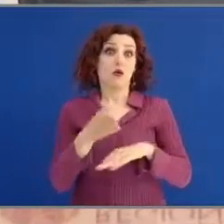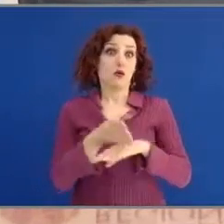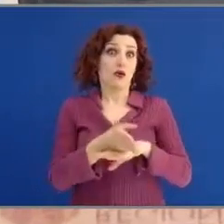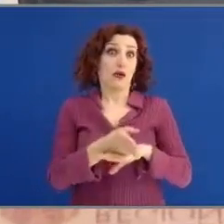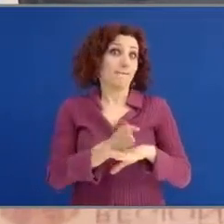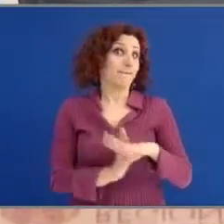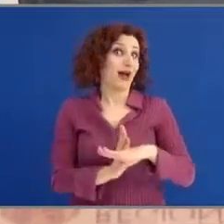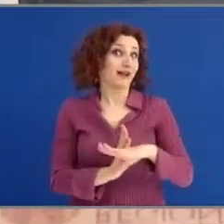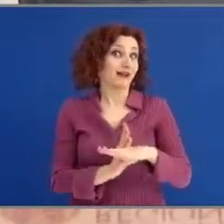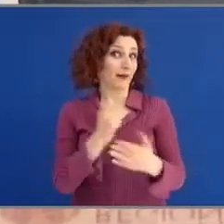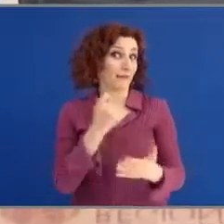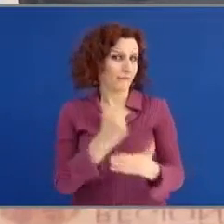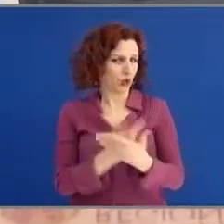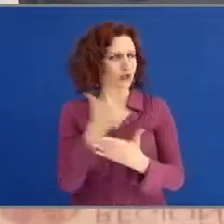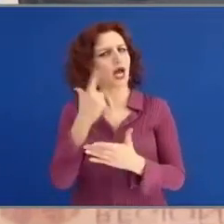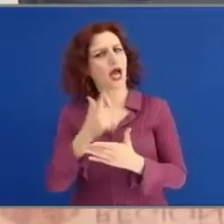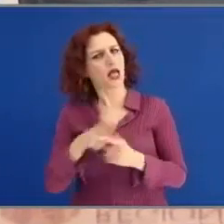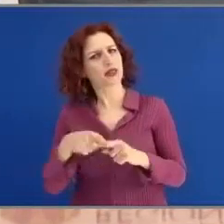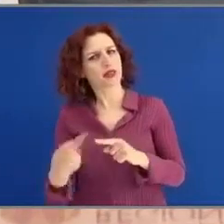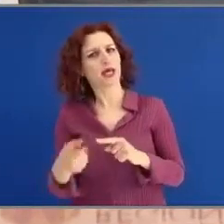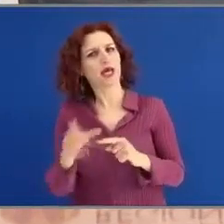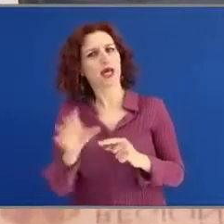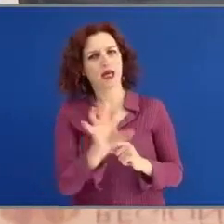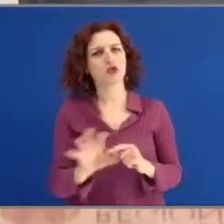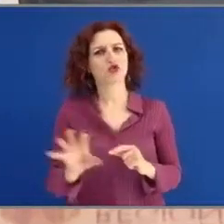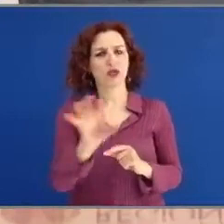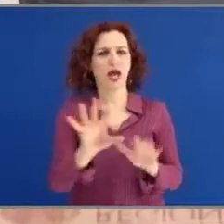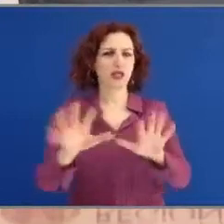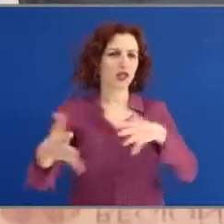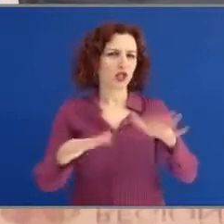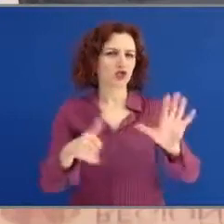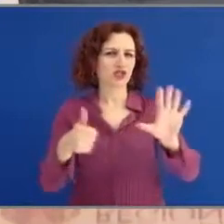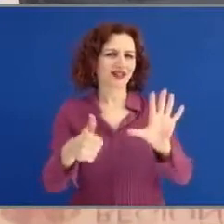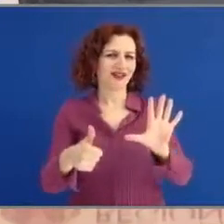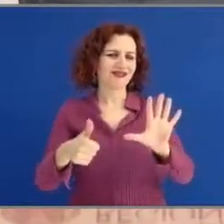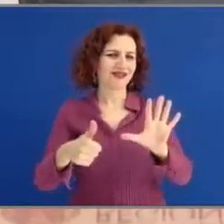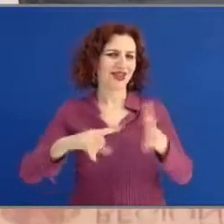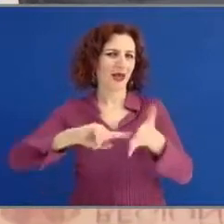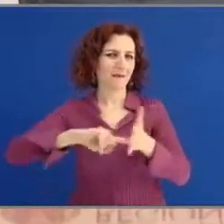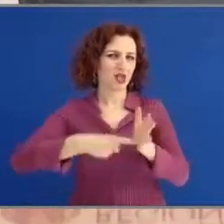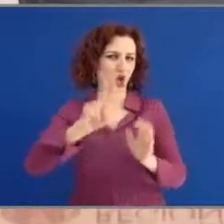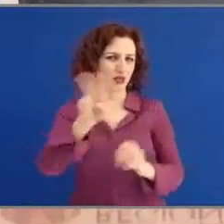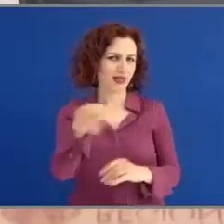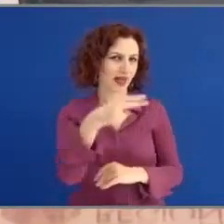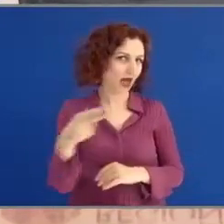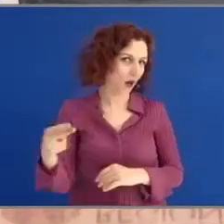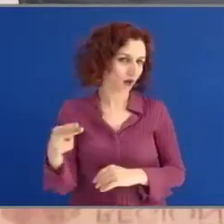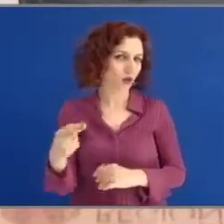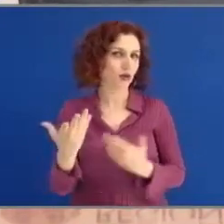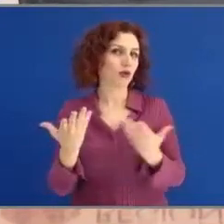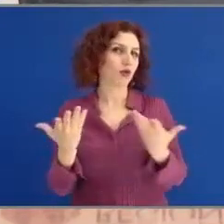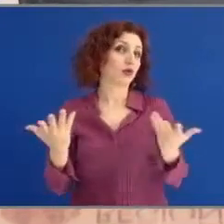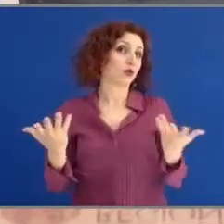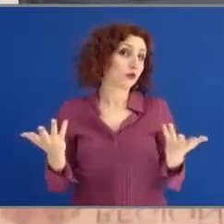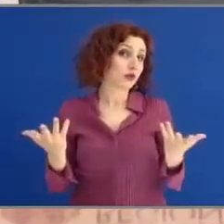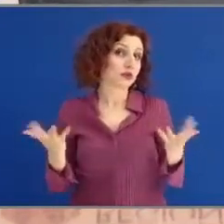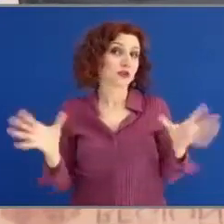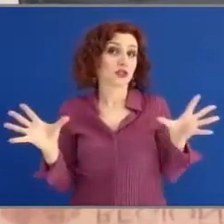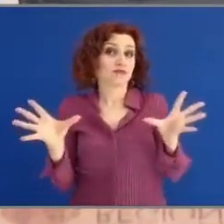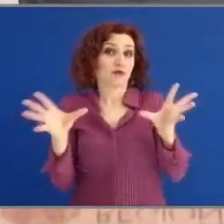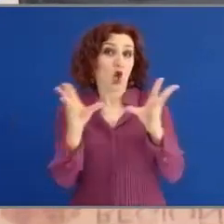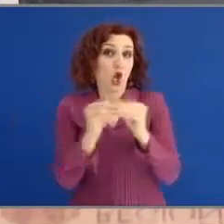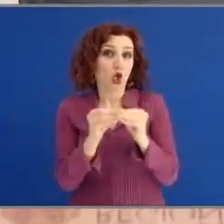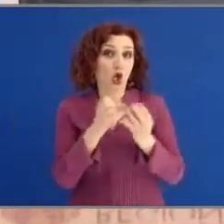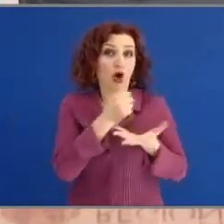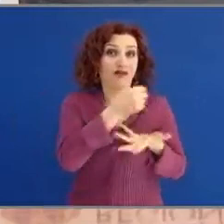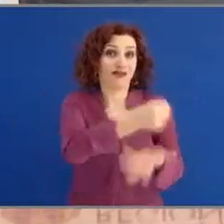anche regionali, per circa 6 milioni di euro, per cui è di fatto un cofinanziamento